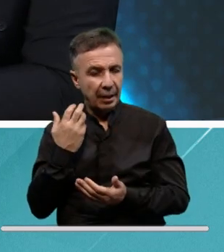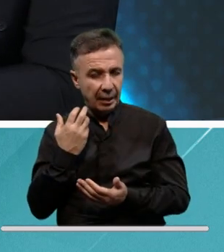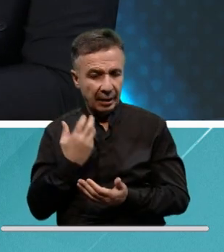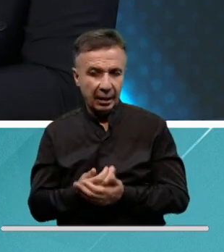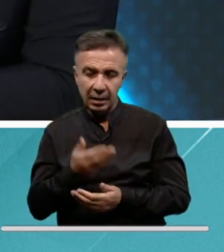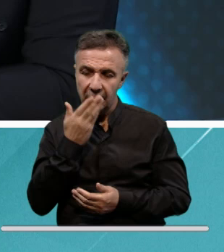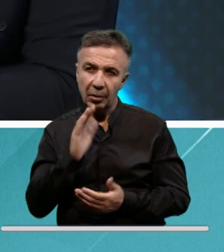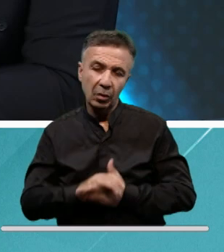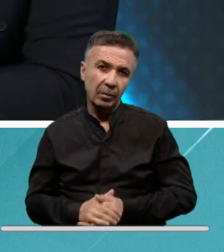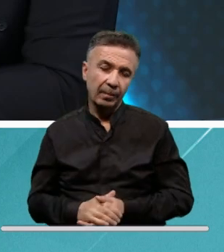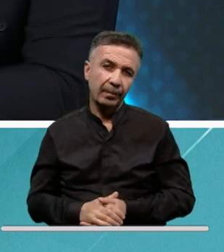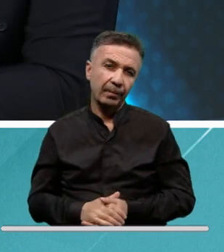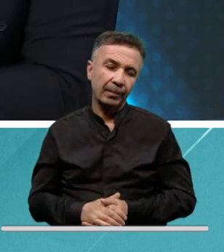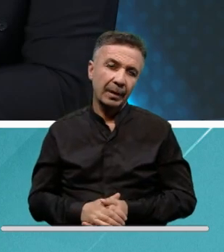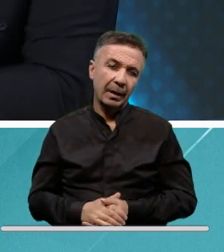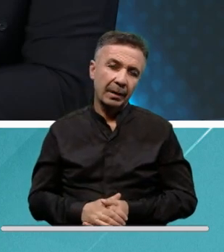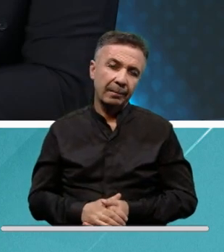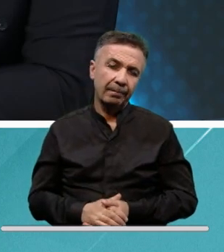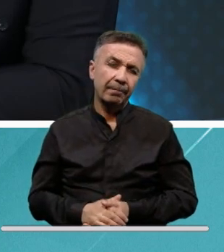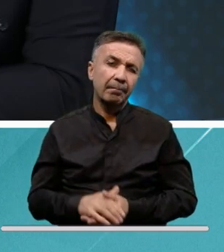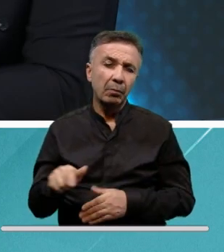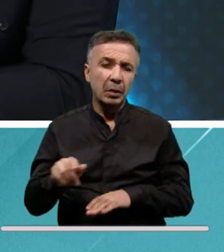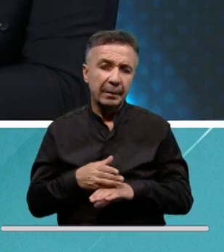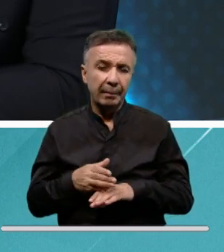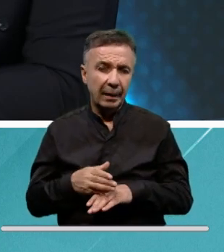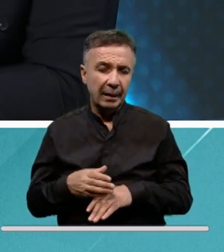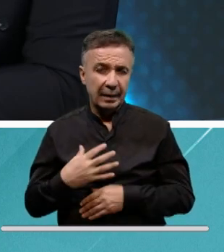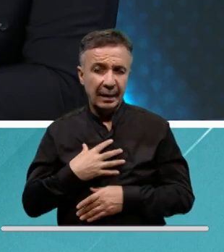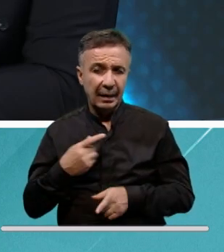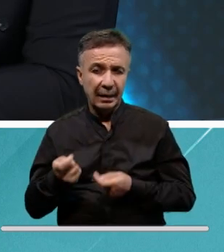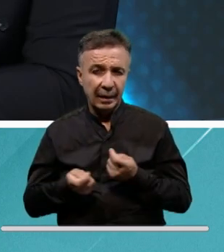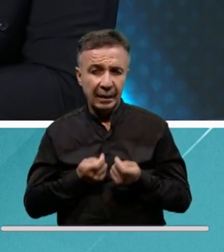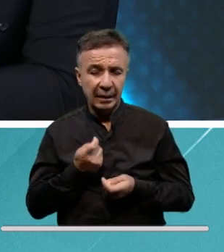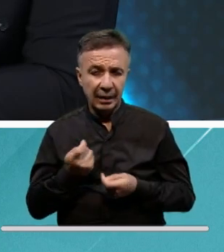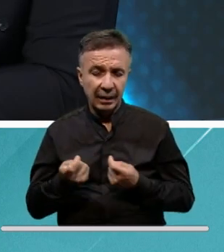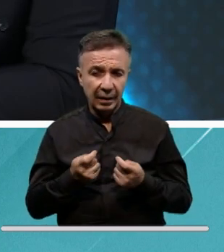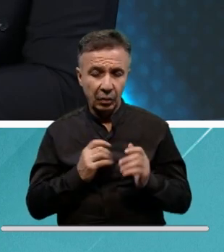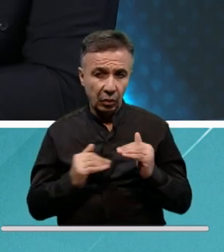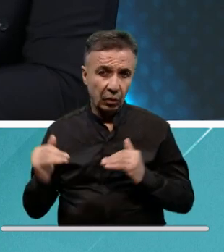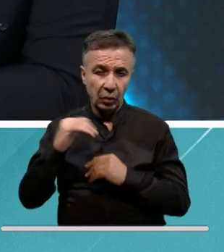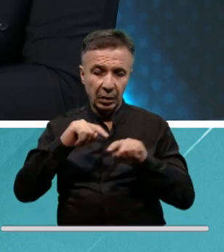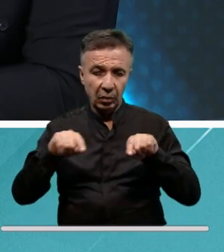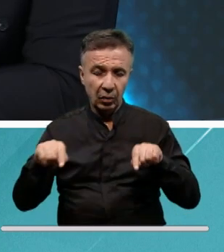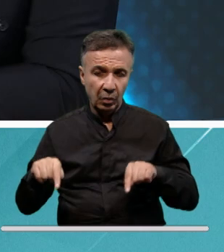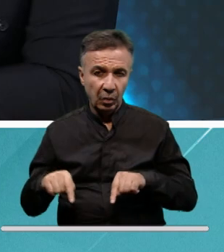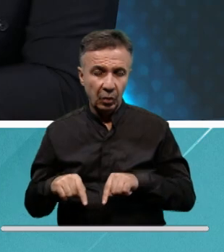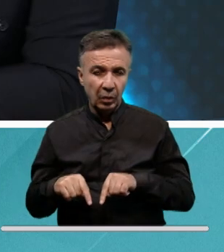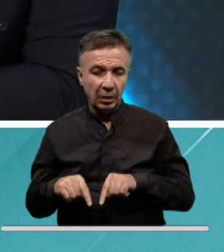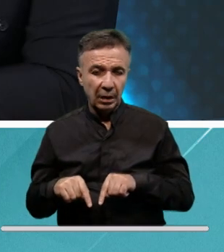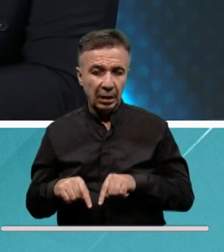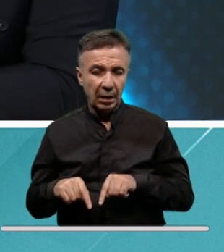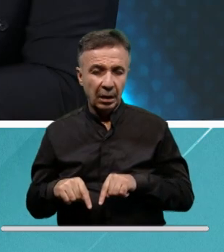bulunmamaktadır Onun için Eee kurula eee yani Nispet edilen böyle bir